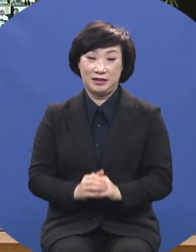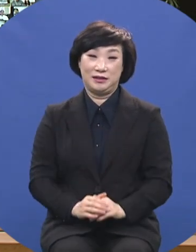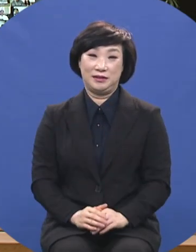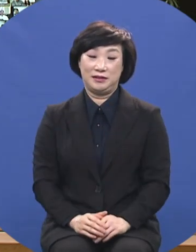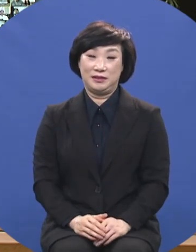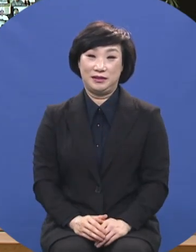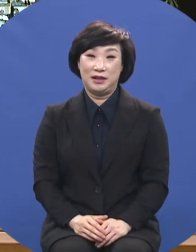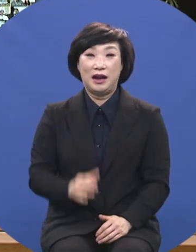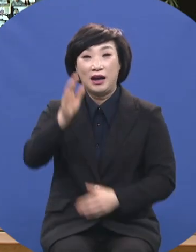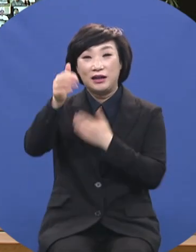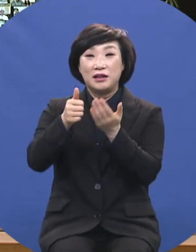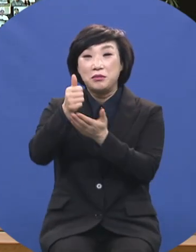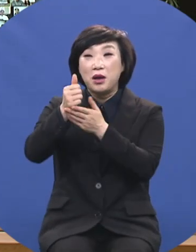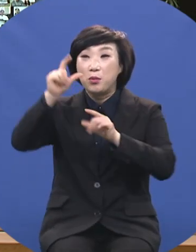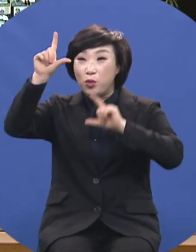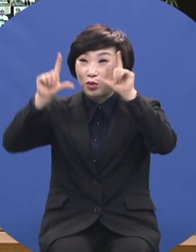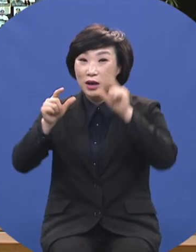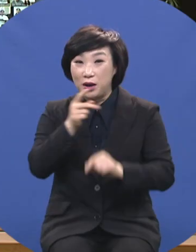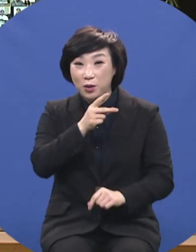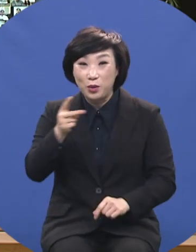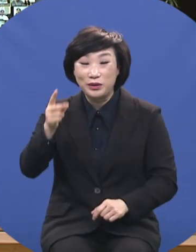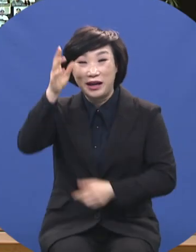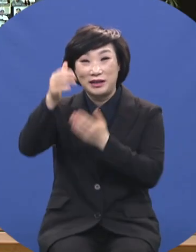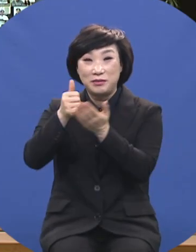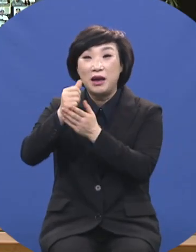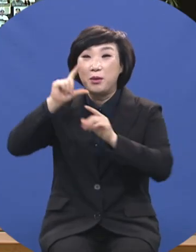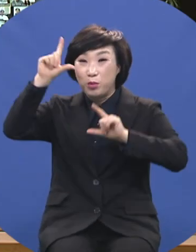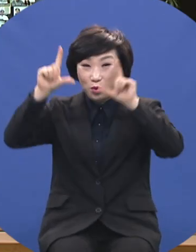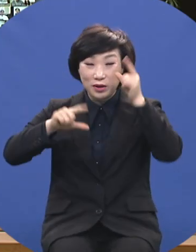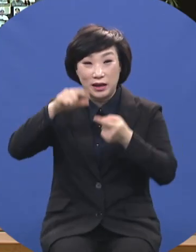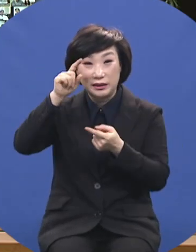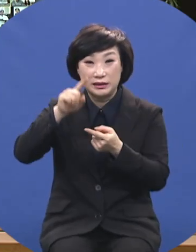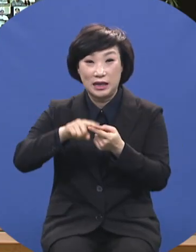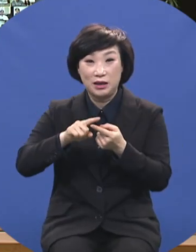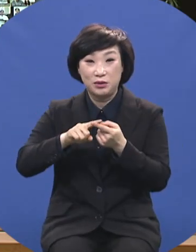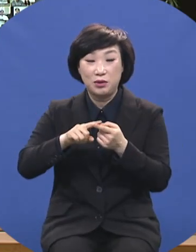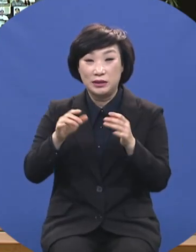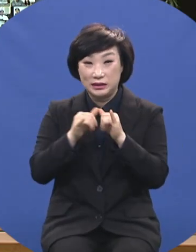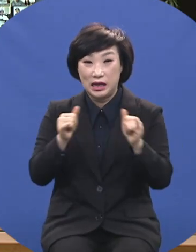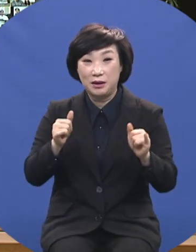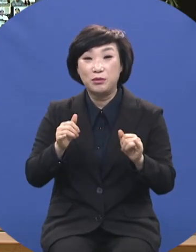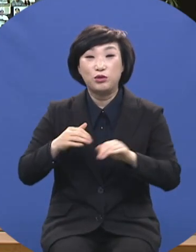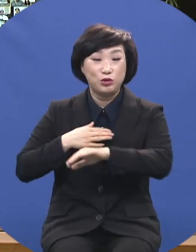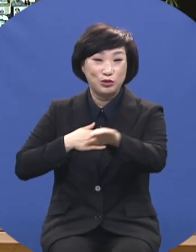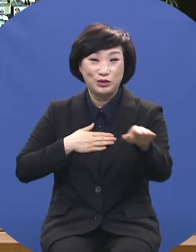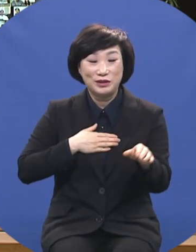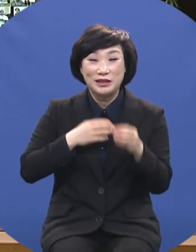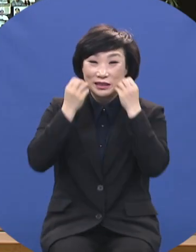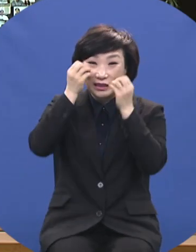하나님이 자기 형상, 곧 하나님의 형상대로 사람을